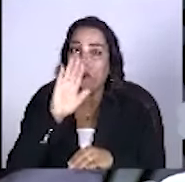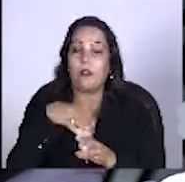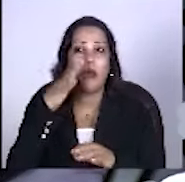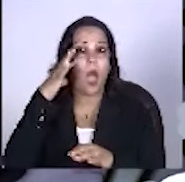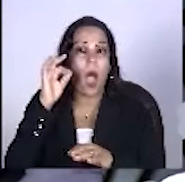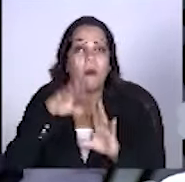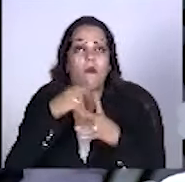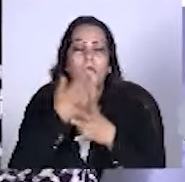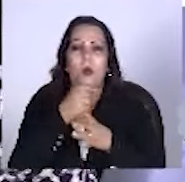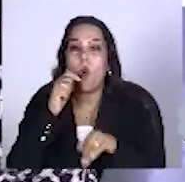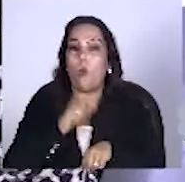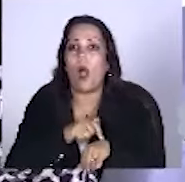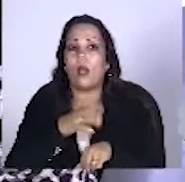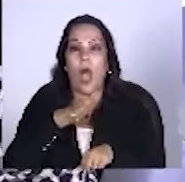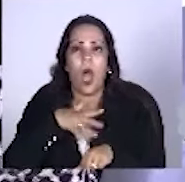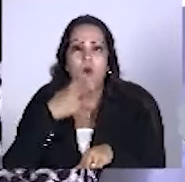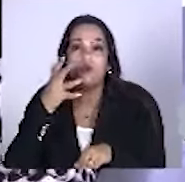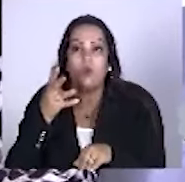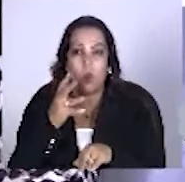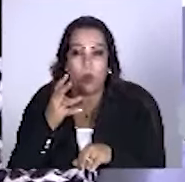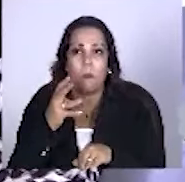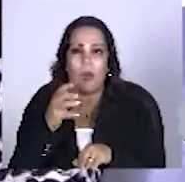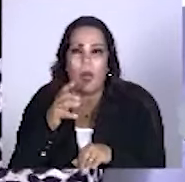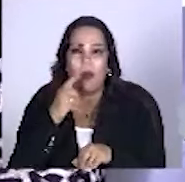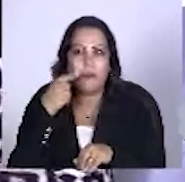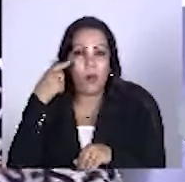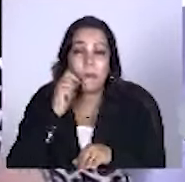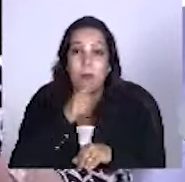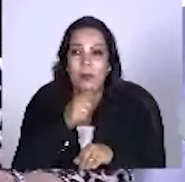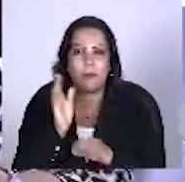ويوم ما يفكر يخطب او يتجوز اكيد مش هيفكر فيها، هي مش هتبقى احد اختياراته.